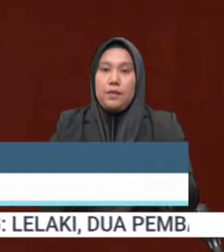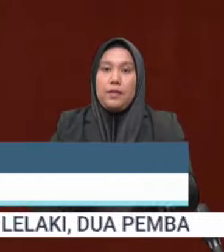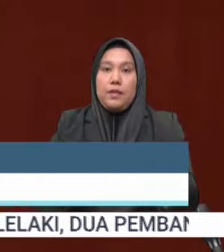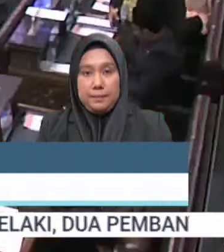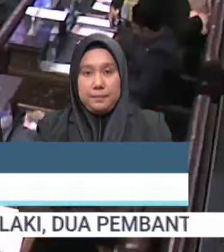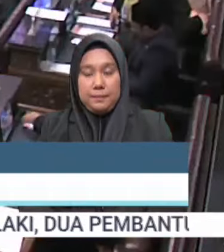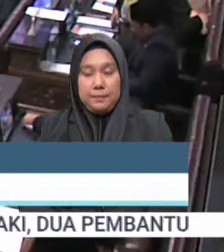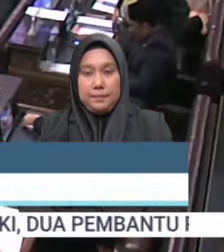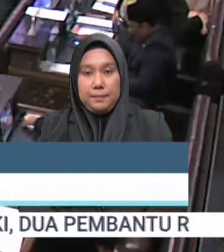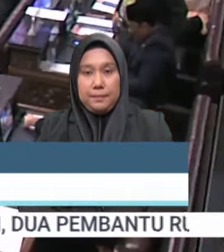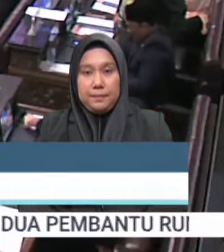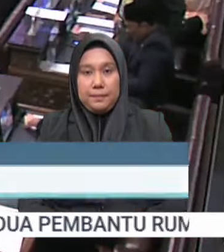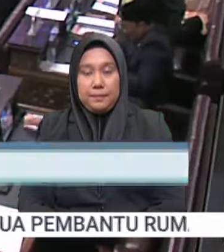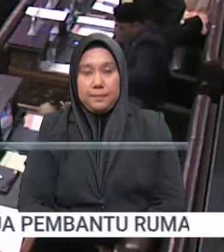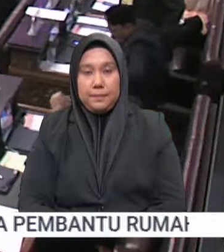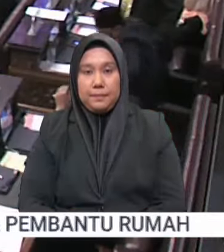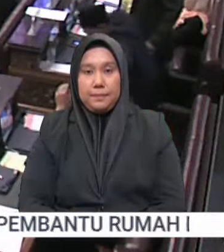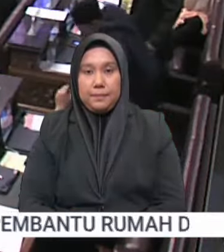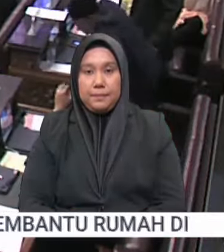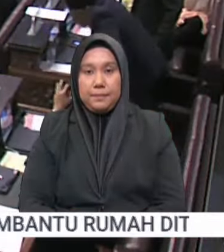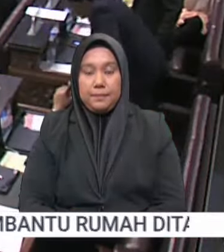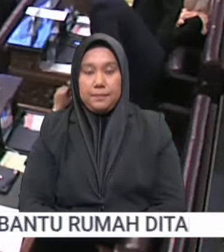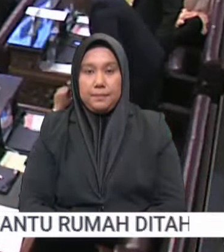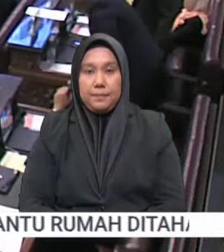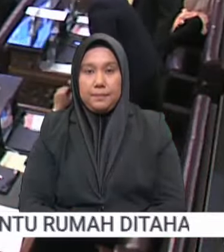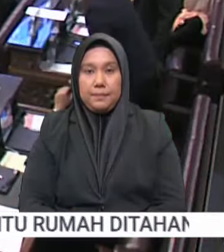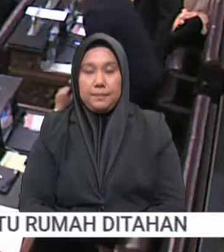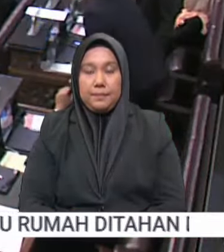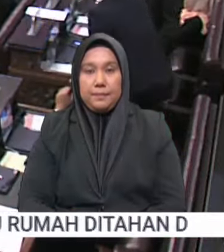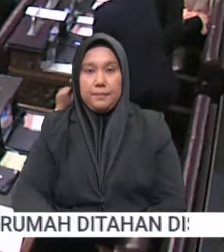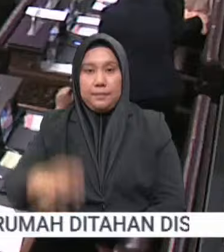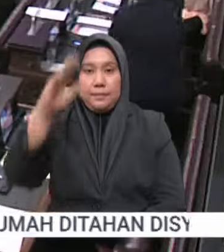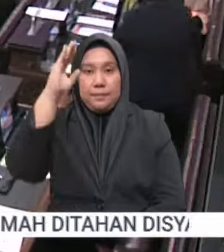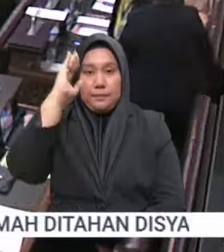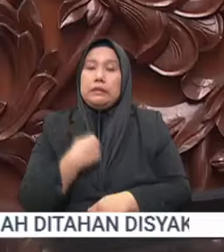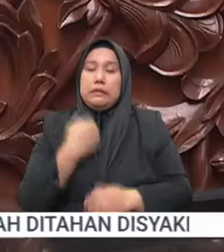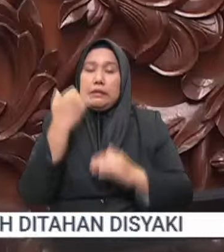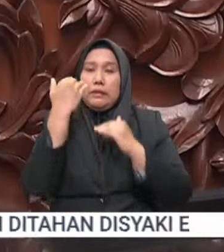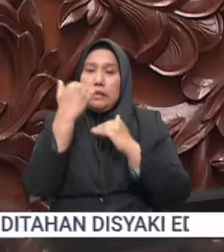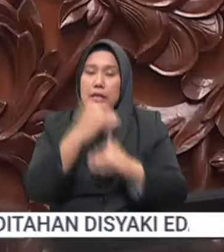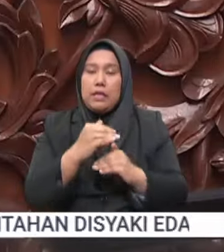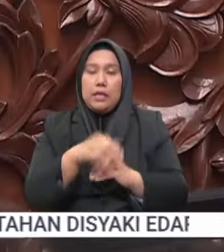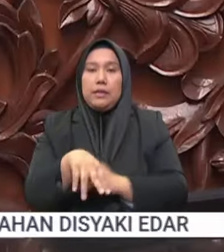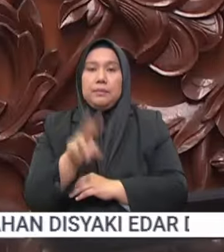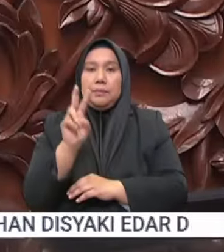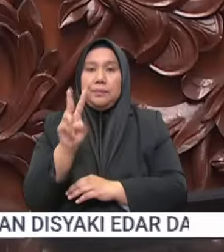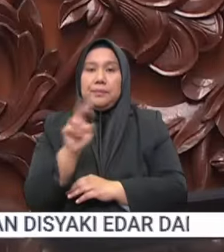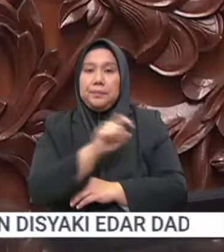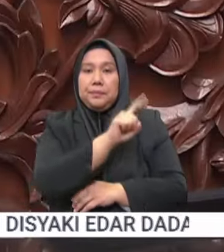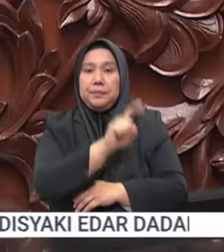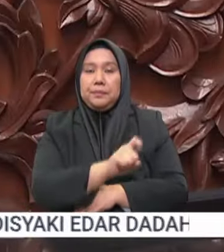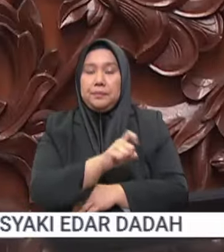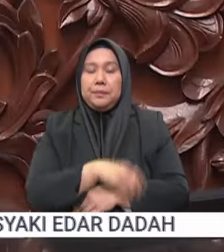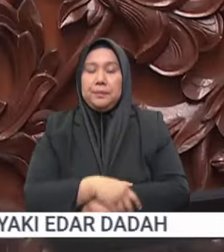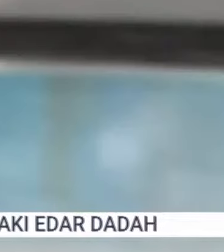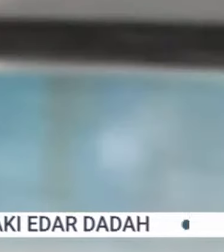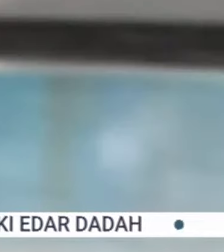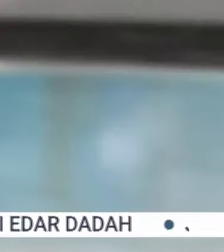tidak atasi sepenuhnya. Beliau menjawab soalan Senator Dato' Johannes Abdul Aziz di Parlimen.